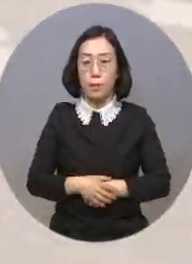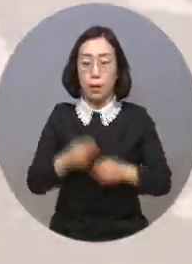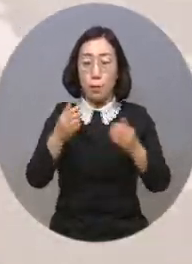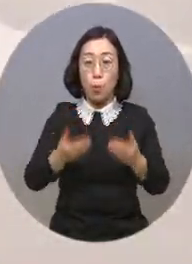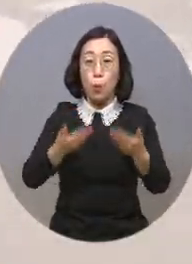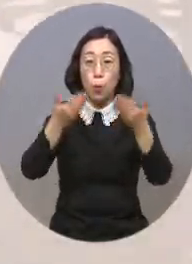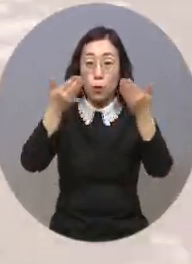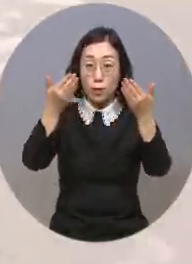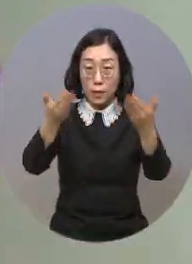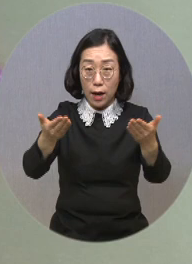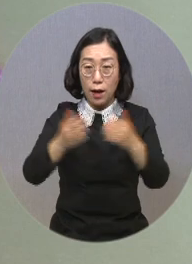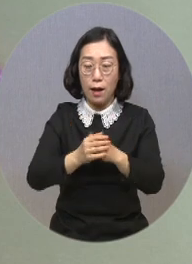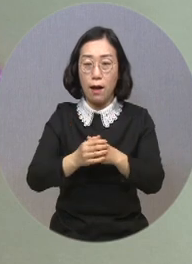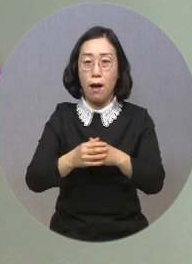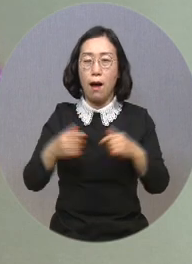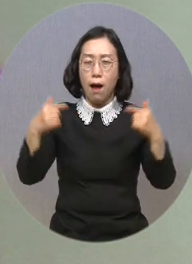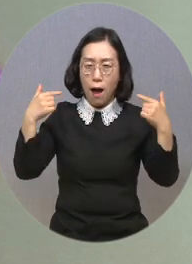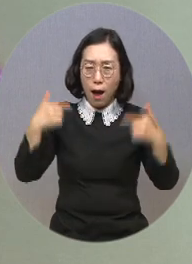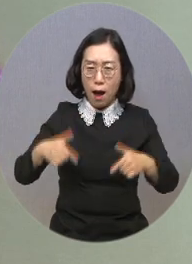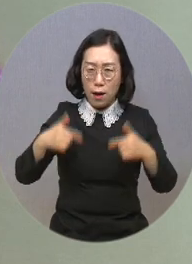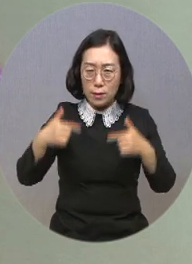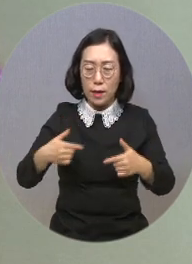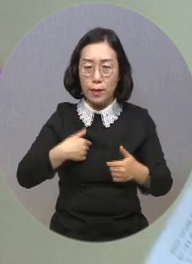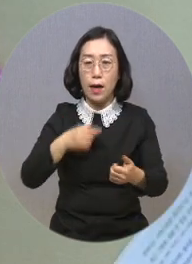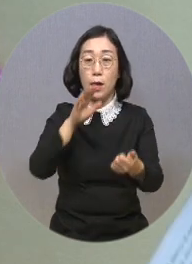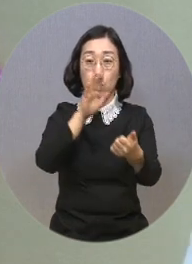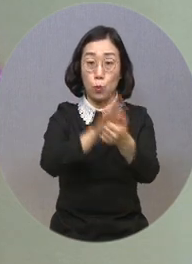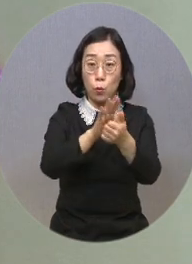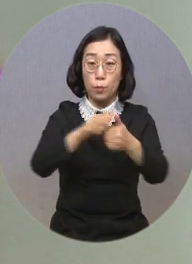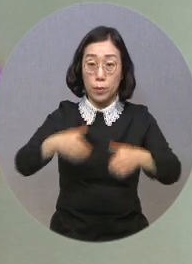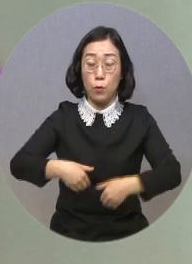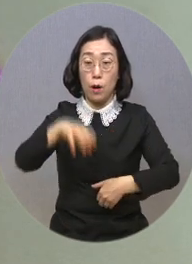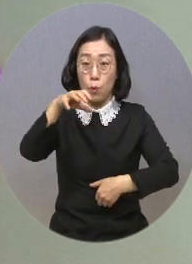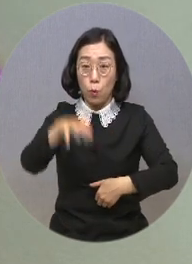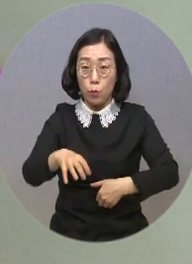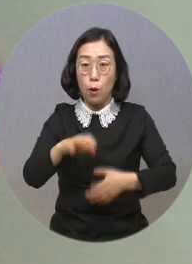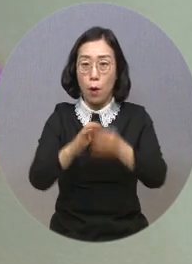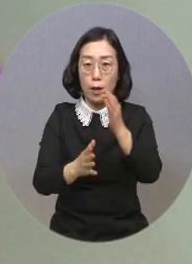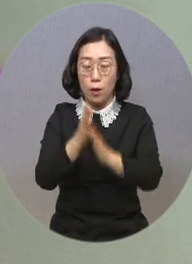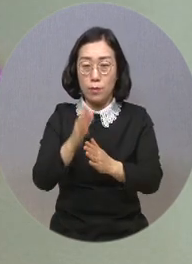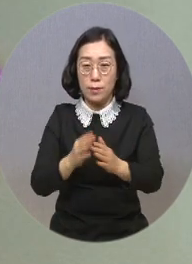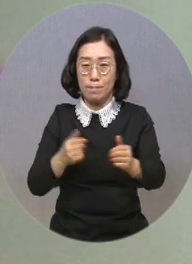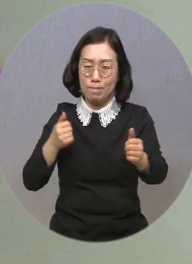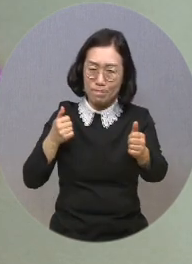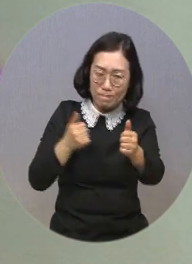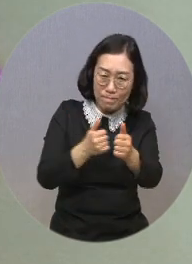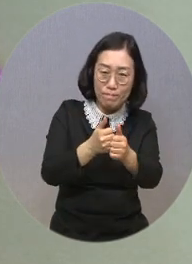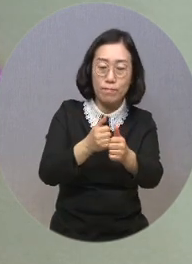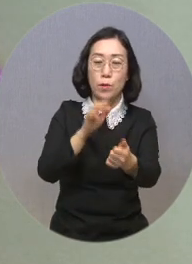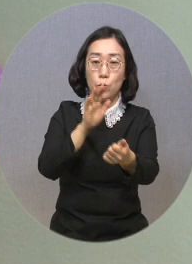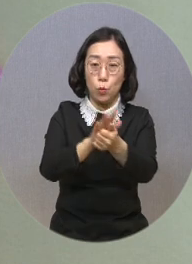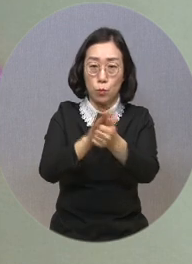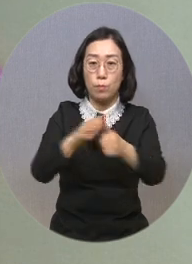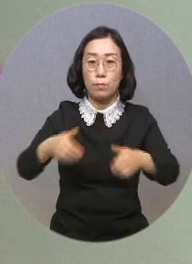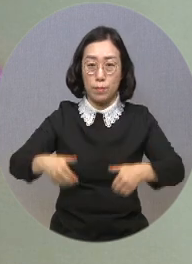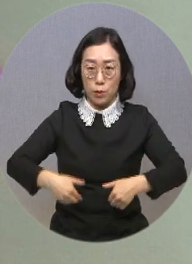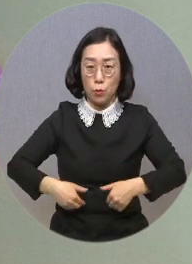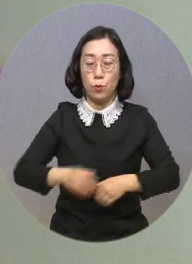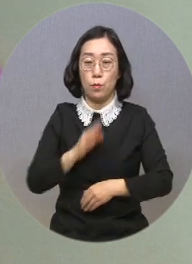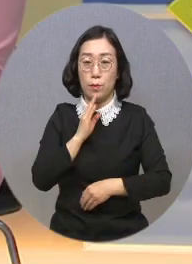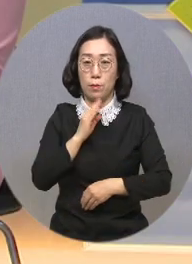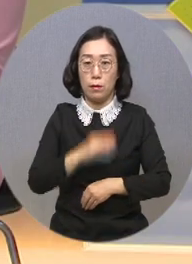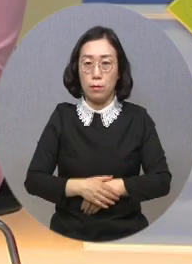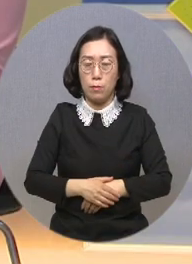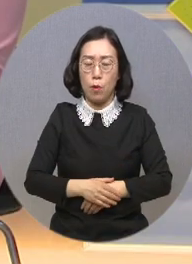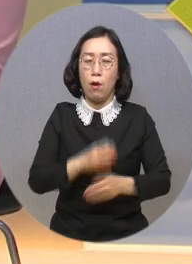봉사는 언제든지 나의 힘이 필요한 곳, 시라면 달려가야 되는 게 봉사입니다. 이런 생각이기 때문에 너무